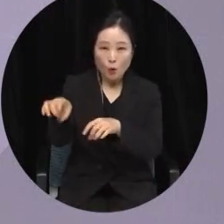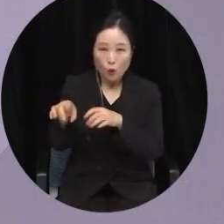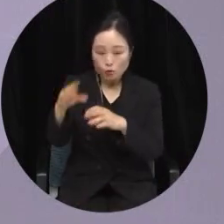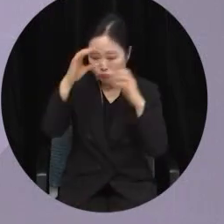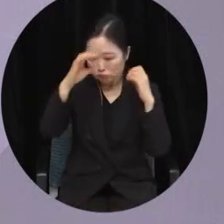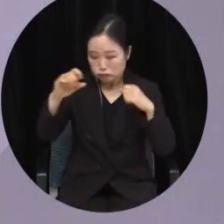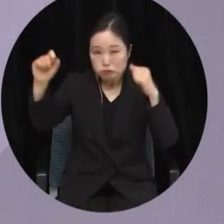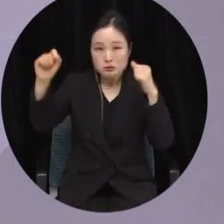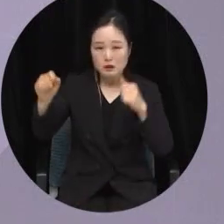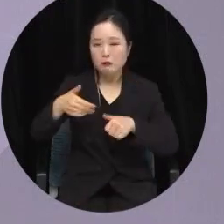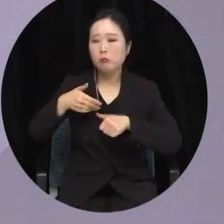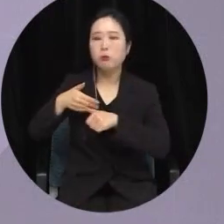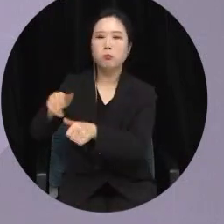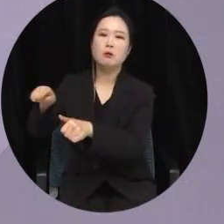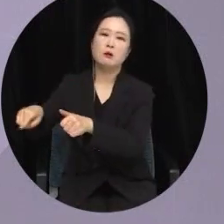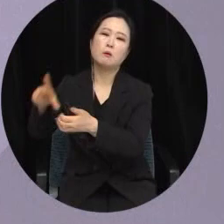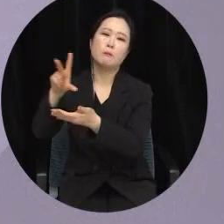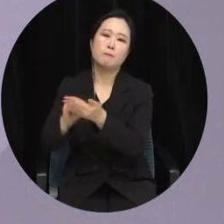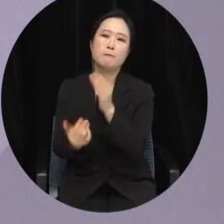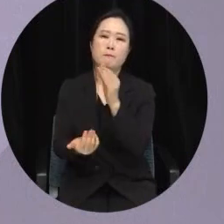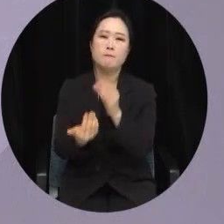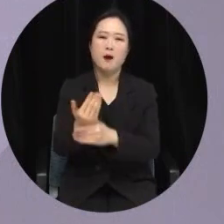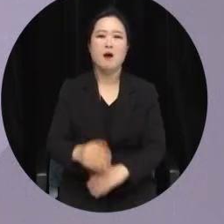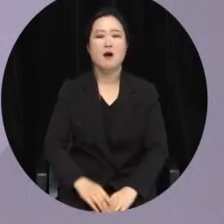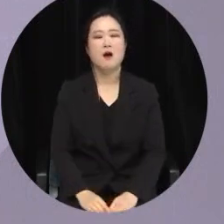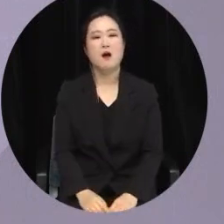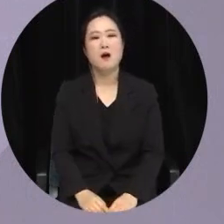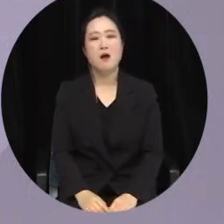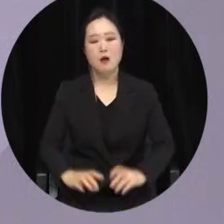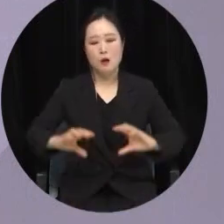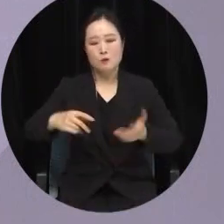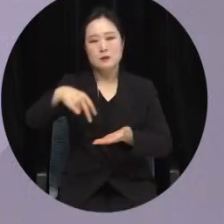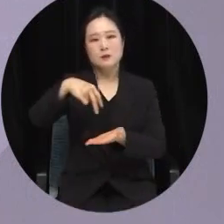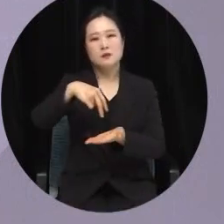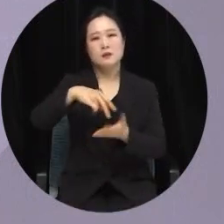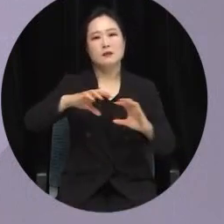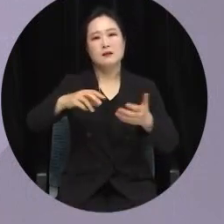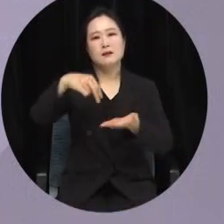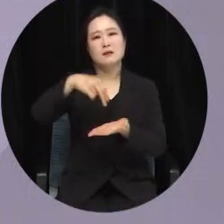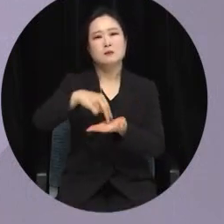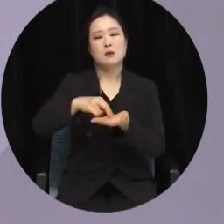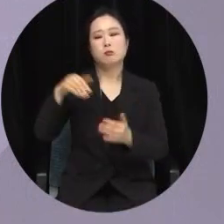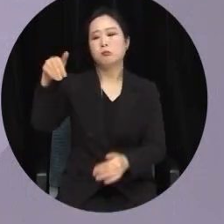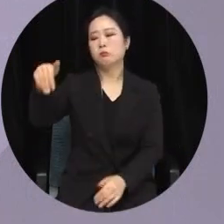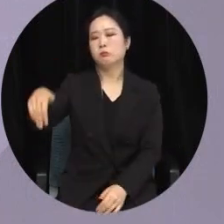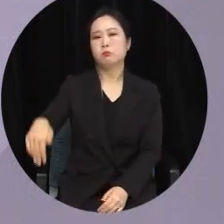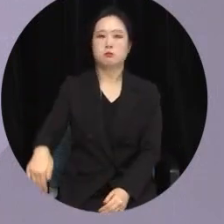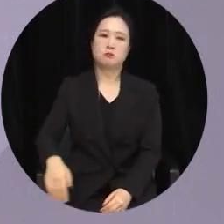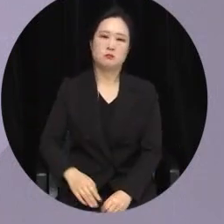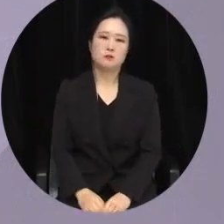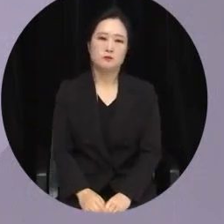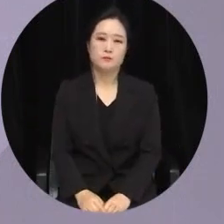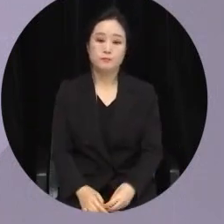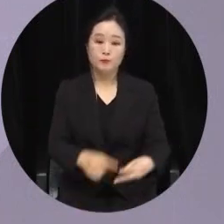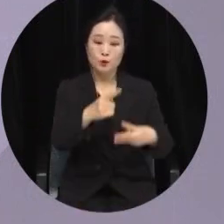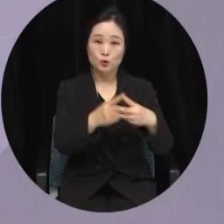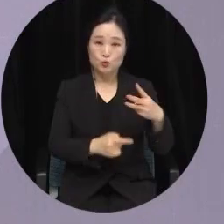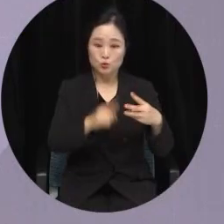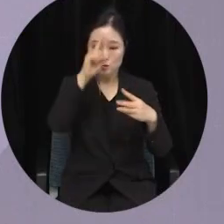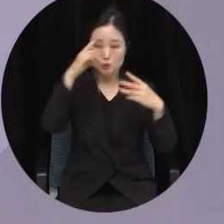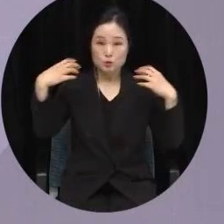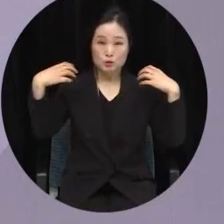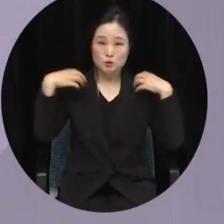일이겠습니까? 국격과 외교가 무너진 것이나 다를 바 없습니다. 더 이상 윤석열 정부의 폭정을 두고 볼 수